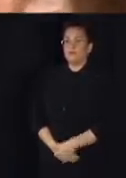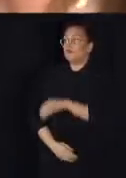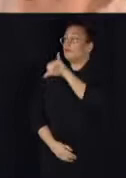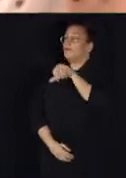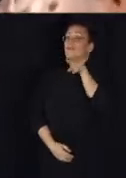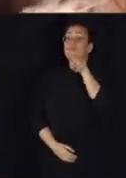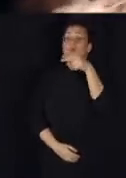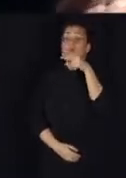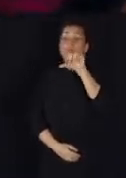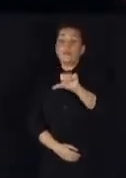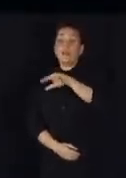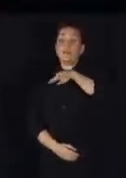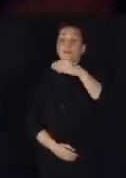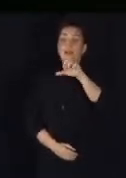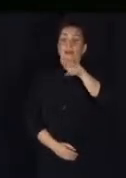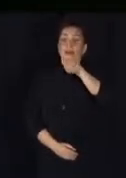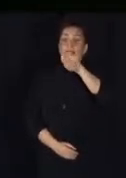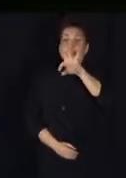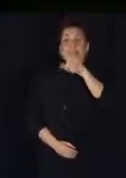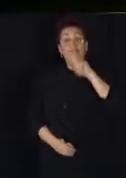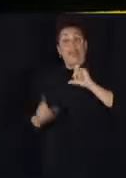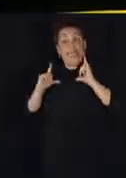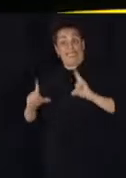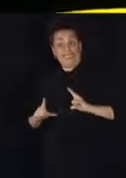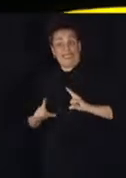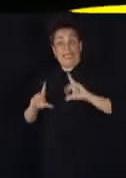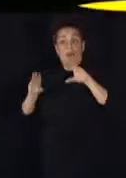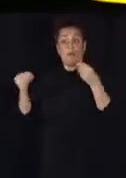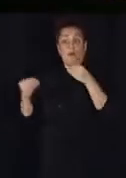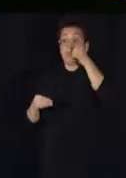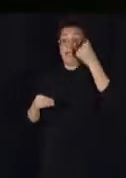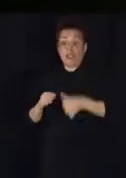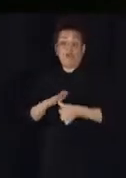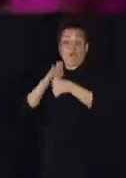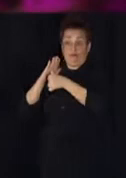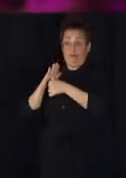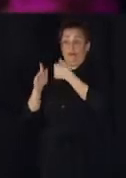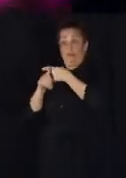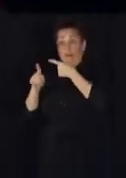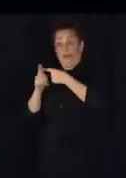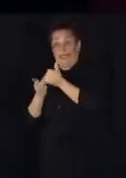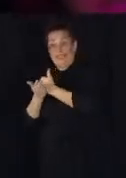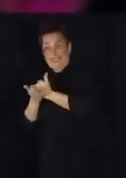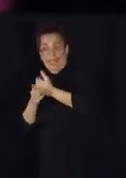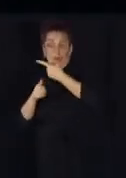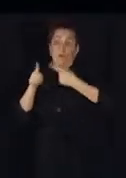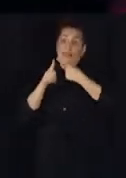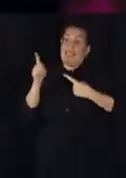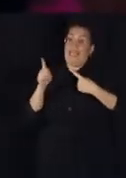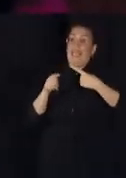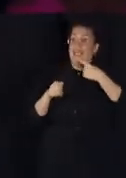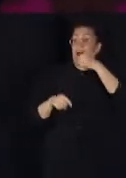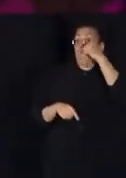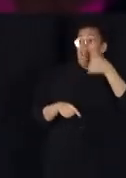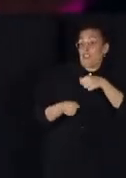Yuna Maret a 18 ans, elle est lycéenne, elle vit à Bruxelles, elle est mi-sénégalaise, mi-belge, et c'est une